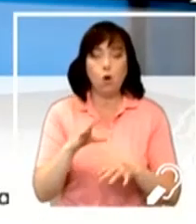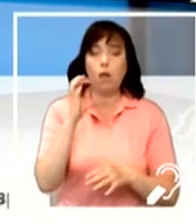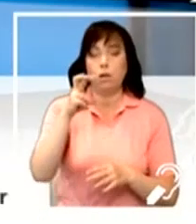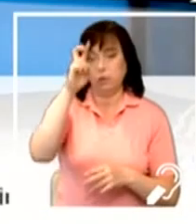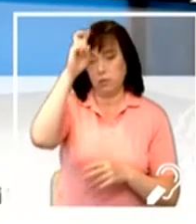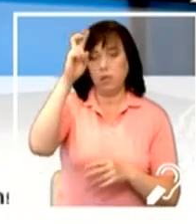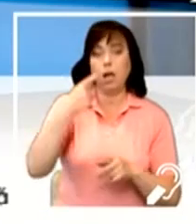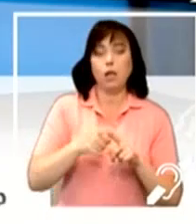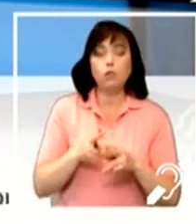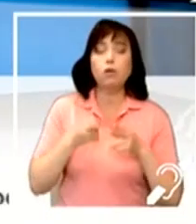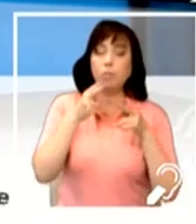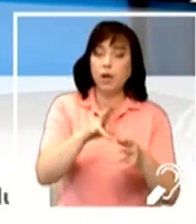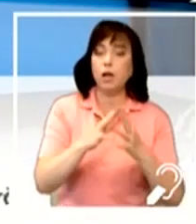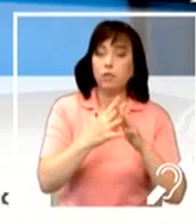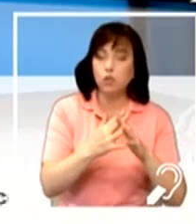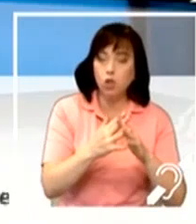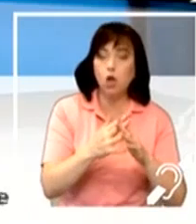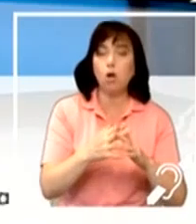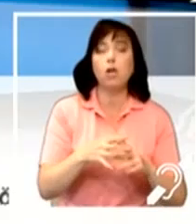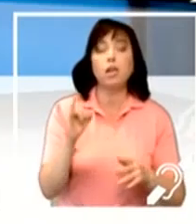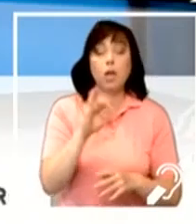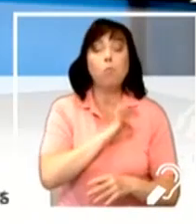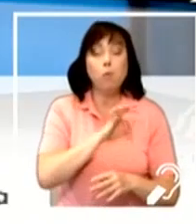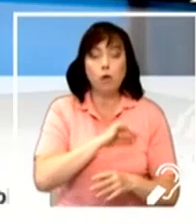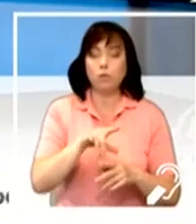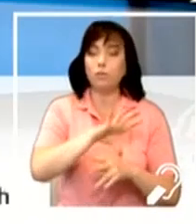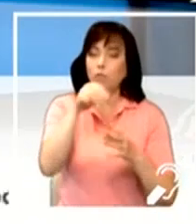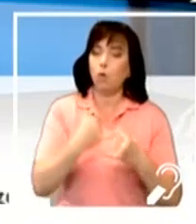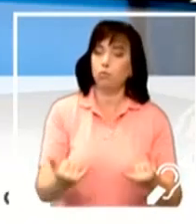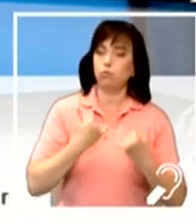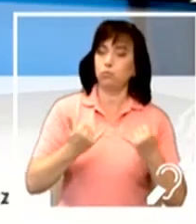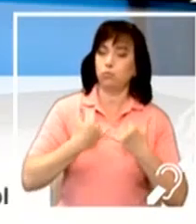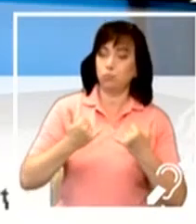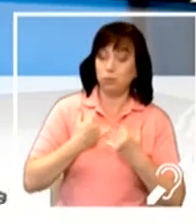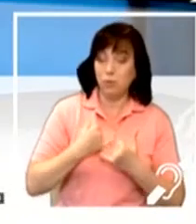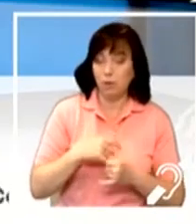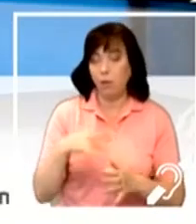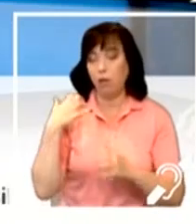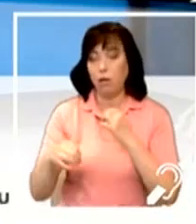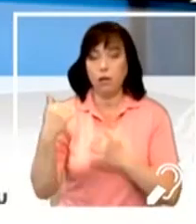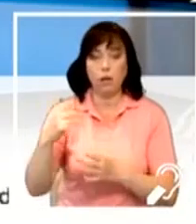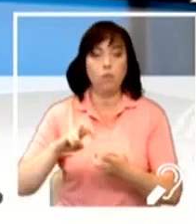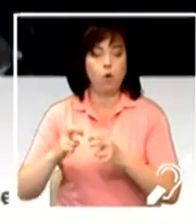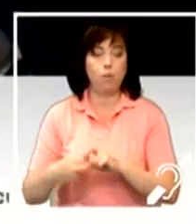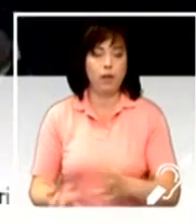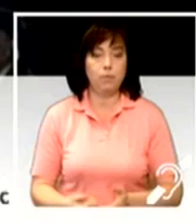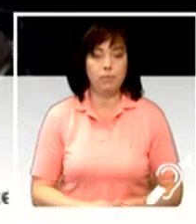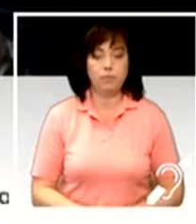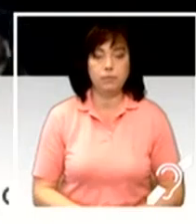senator aflat în vizită la sat și în timp ce profită de ospitalitatea localnicilor, le ignoră problemele.